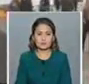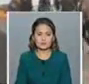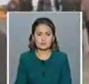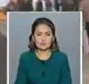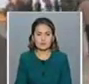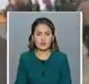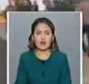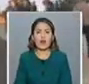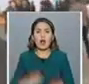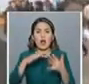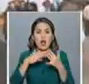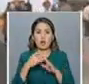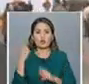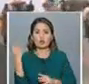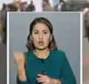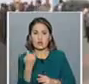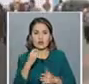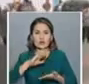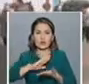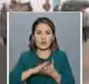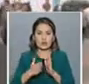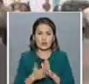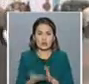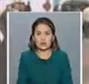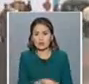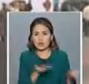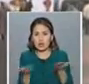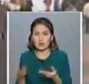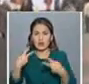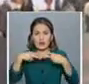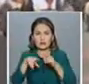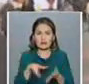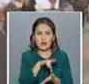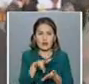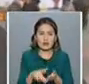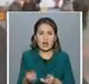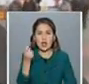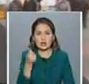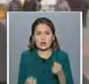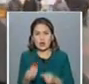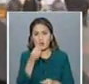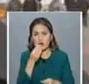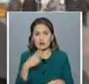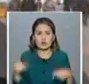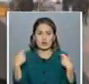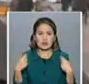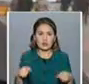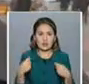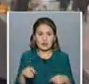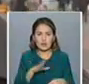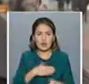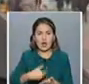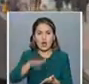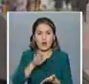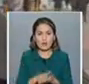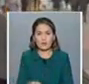Келісіп шаруа қожалықтарменен одарда үгітіліп қалмау болу керек. Мына жерде халық алатындай болсын. Сонда сол бағаға тоқтадық та, енді қарасақ